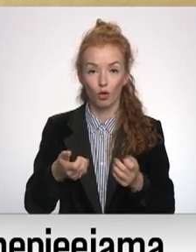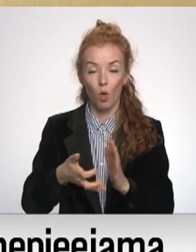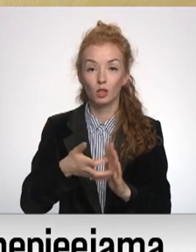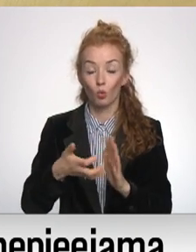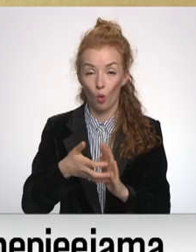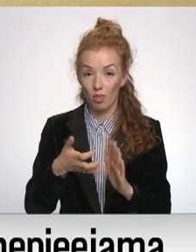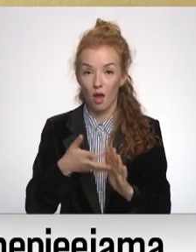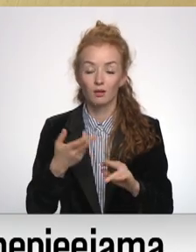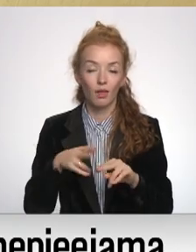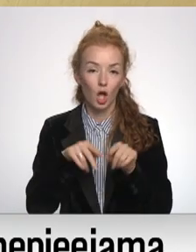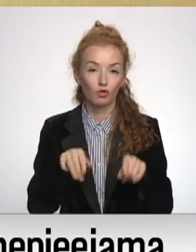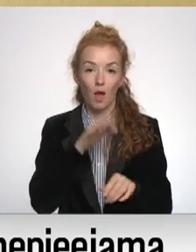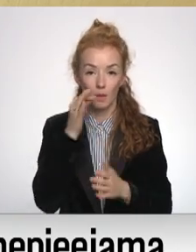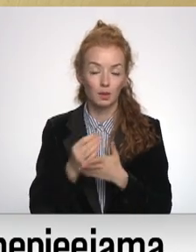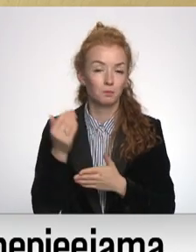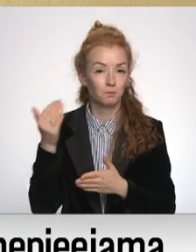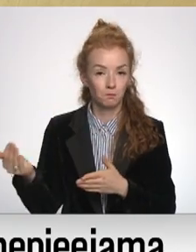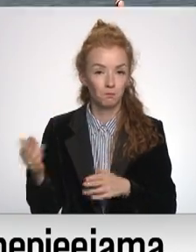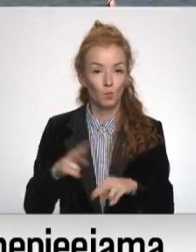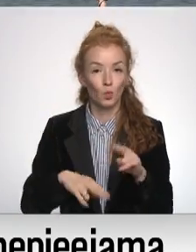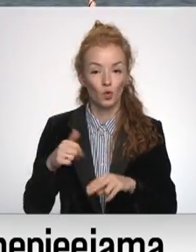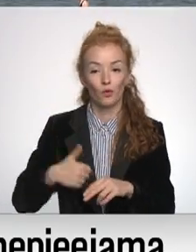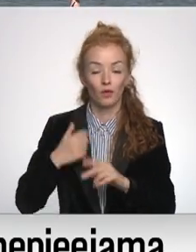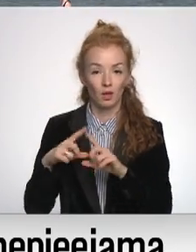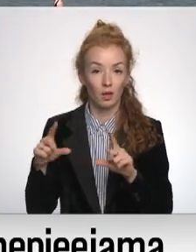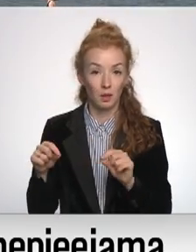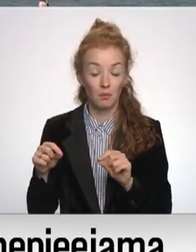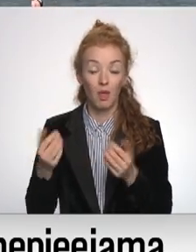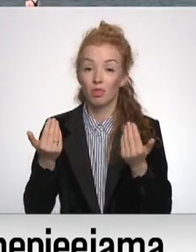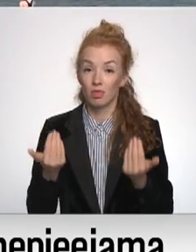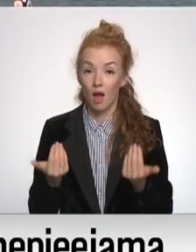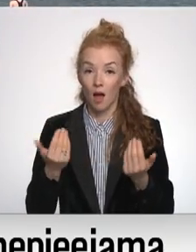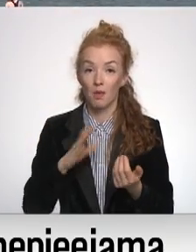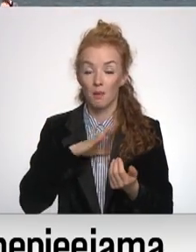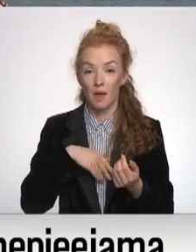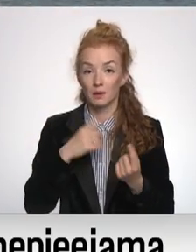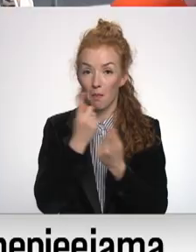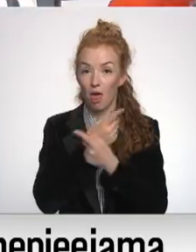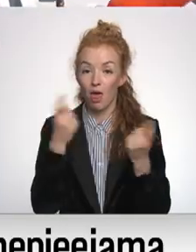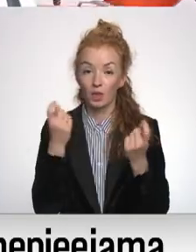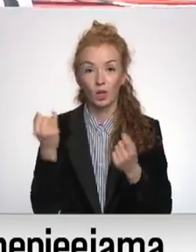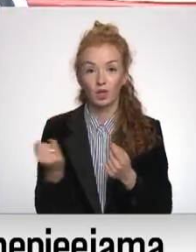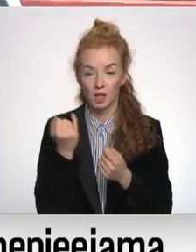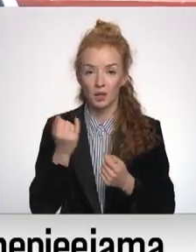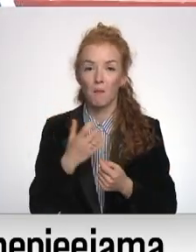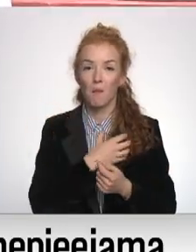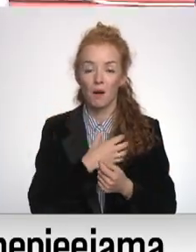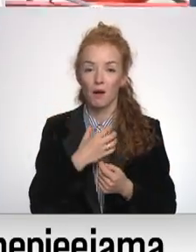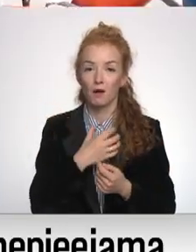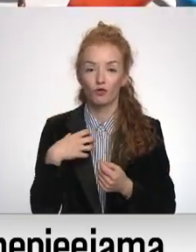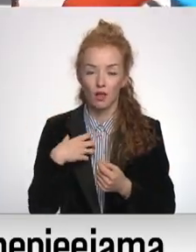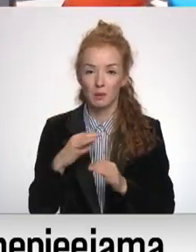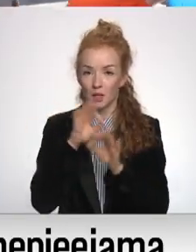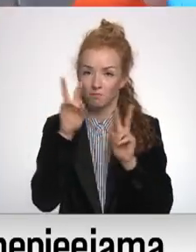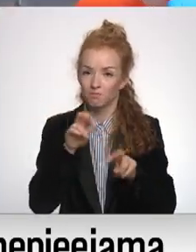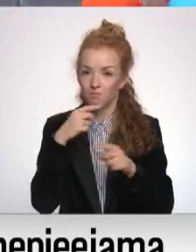eksploatācijā, tātad šī atbildība gulstas uz būvuzņēmēju. Tagad pēc mediju intereses vietvara veikšot pārrunas ar